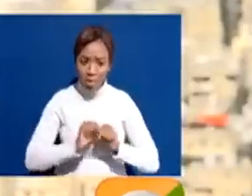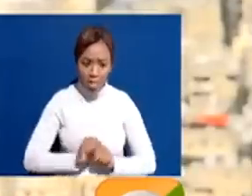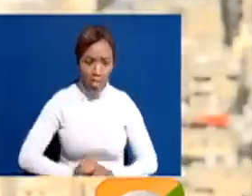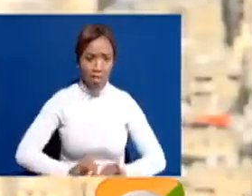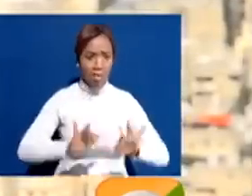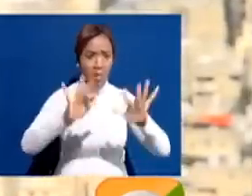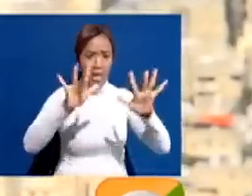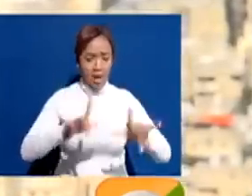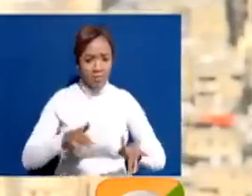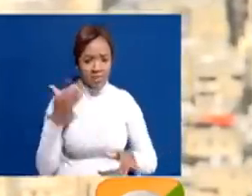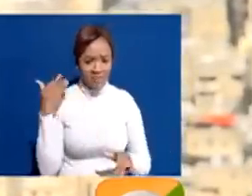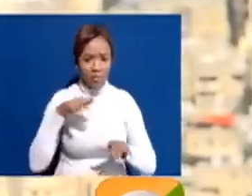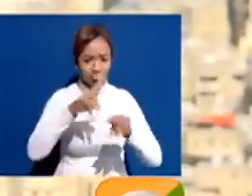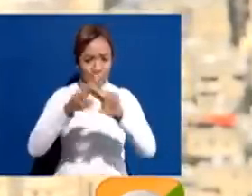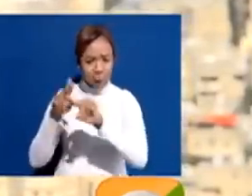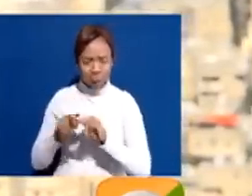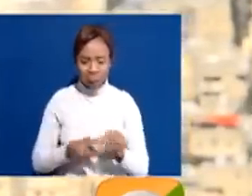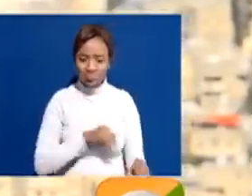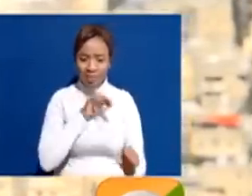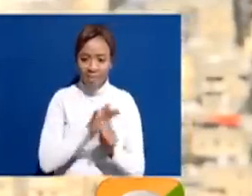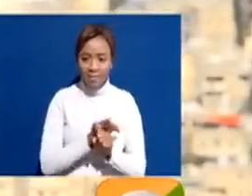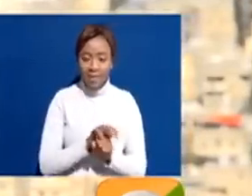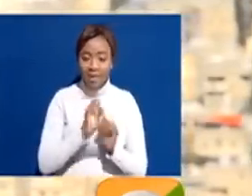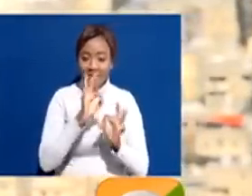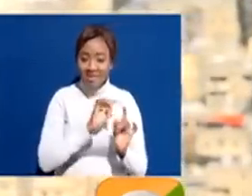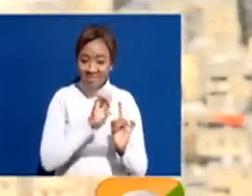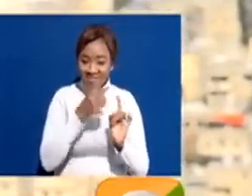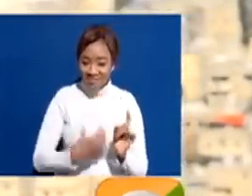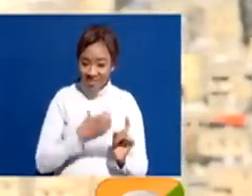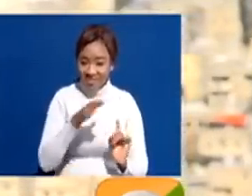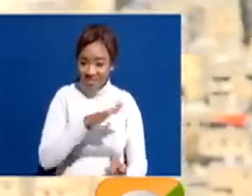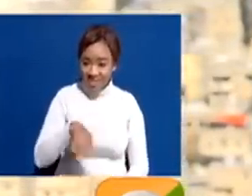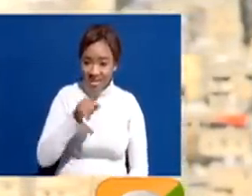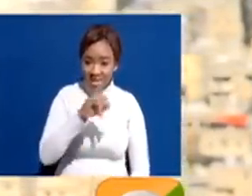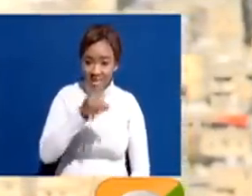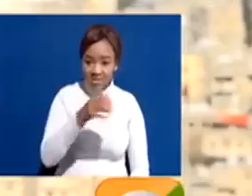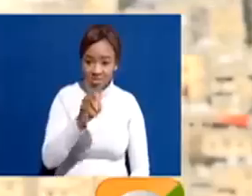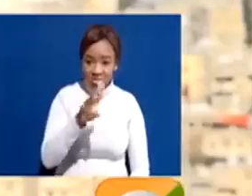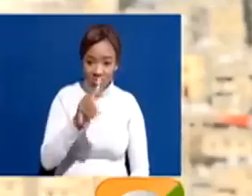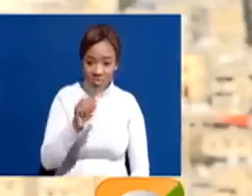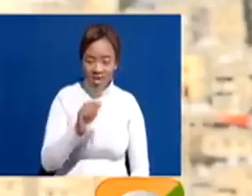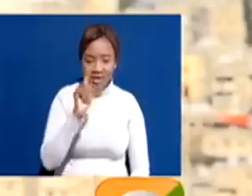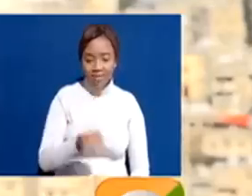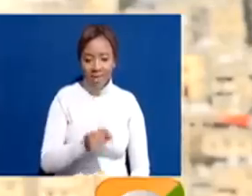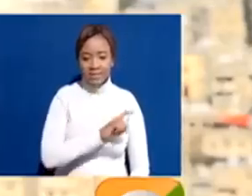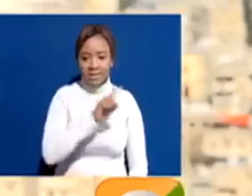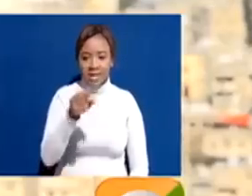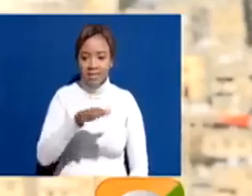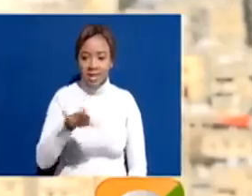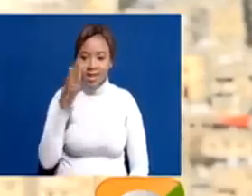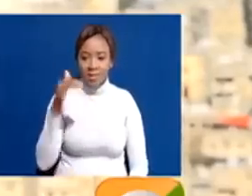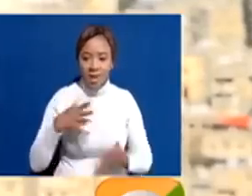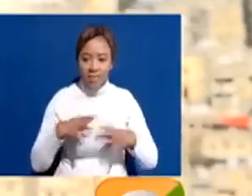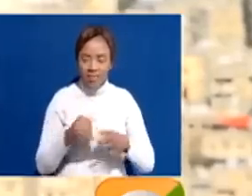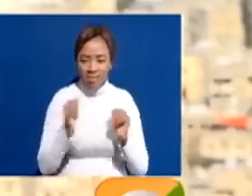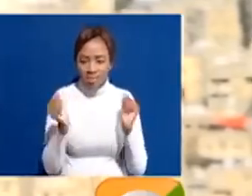anayezuru Jordan ni sharti afike katika eneo hili la kihistoria la Citadel. Tunarifiwa kwamba takriban watu